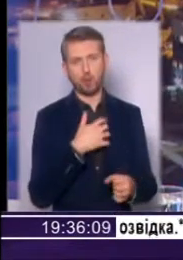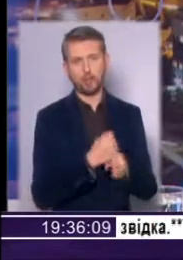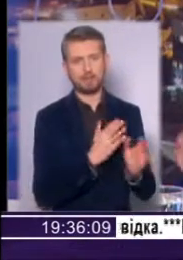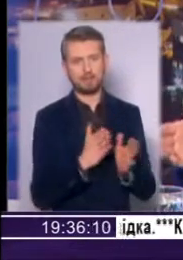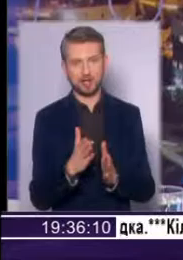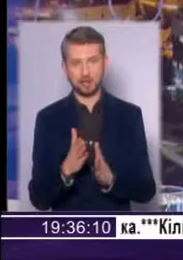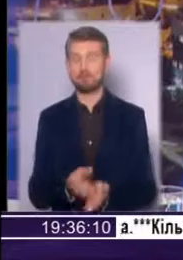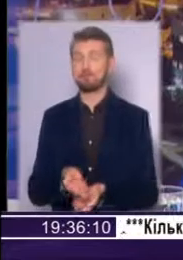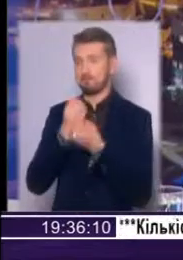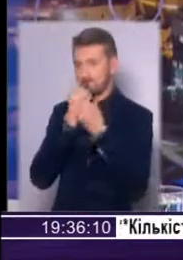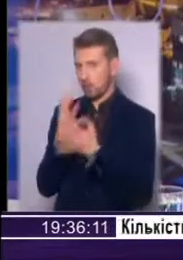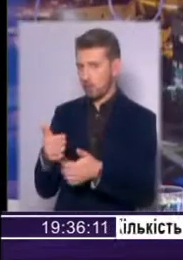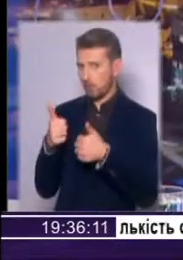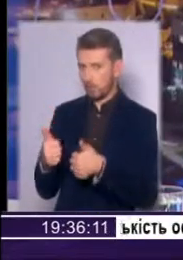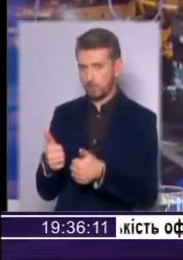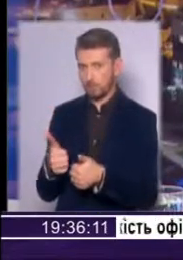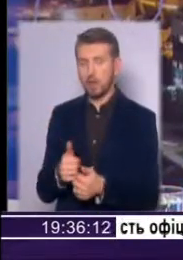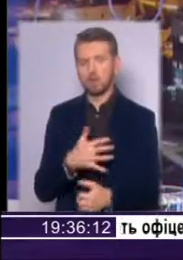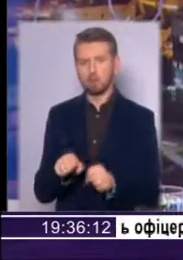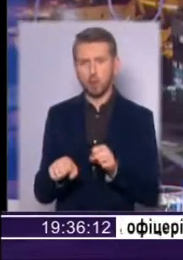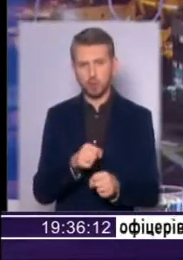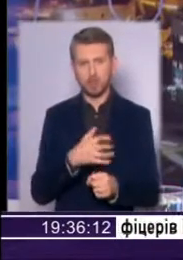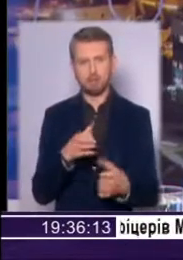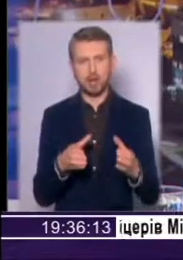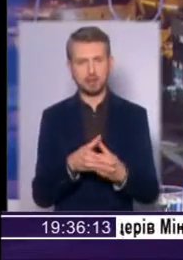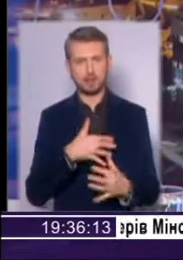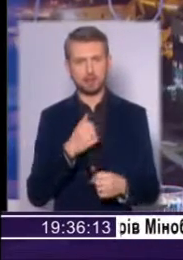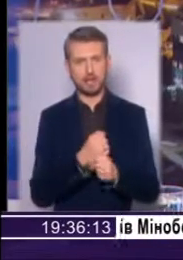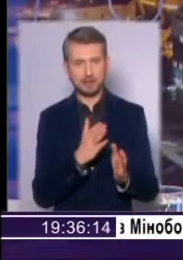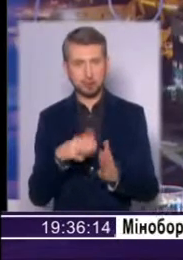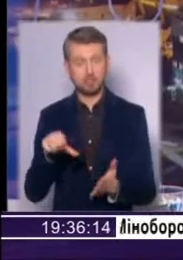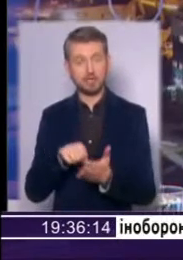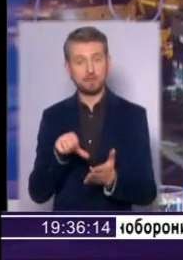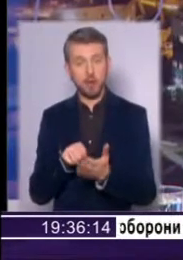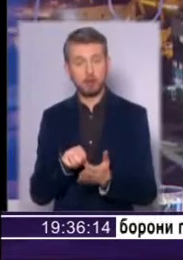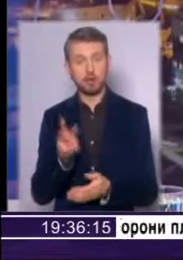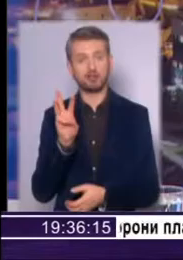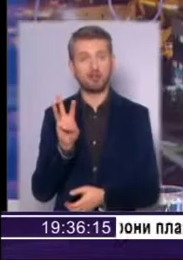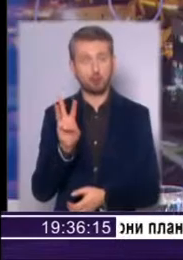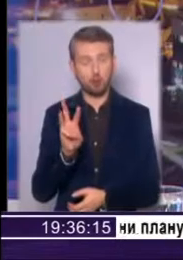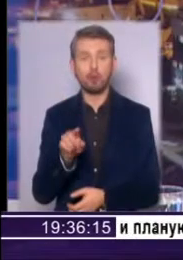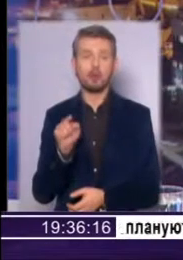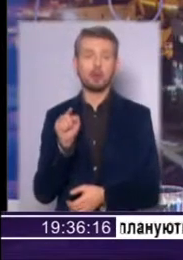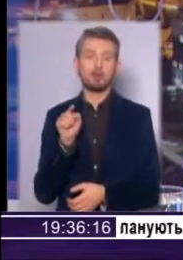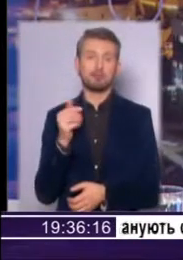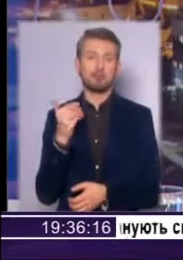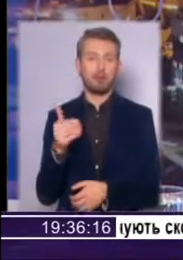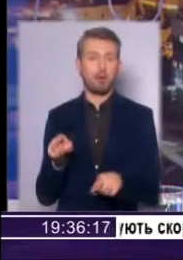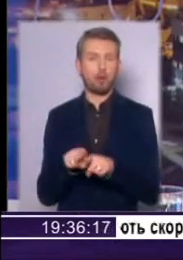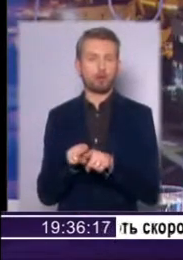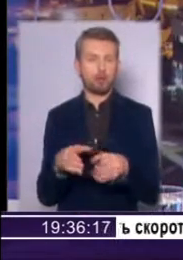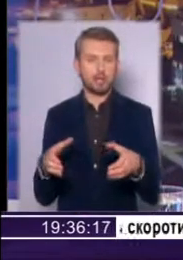давайте так, порушили, дякую, да, порушили партійну дисципліну, вони представляють саме Всеукраїнське об'єднання «Свобода», і їх, власне, однопартійці,